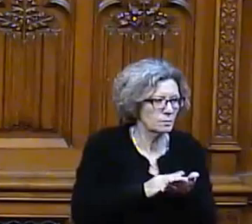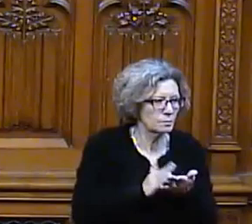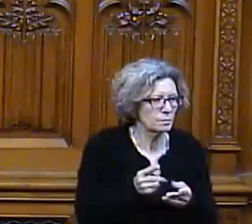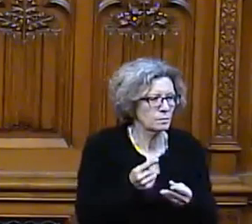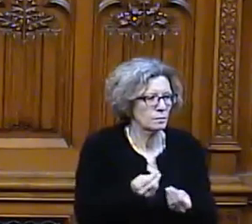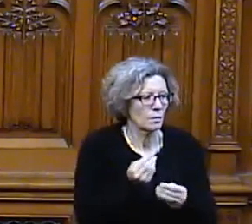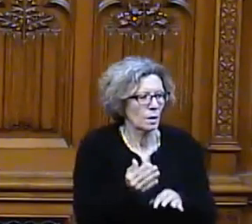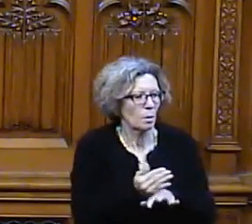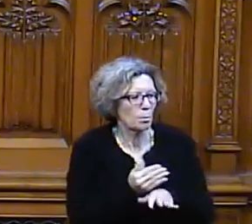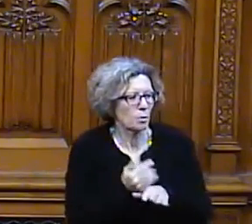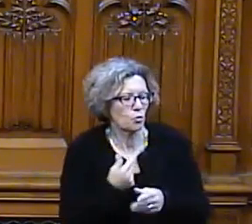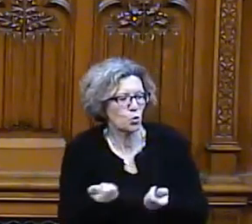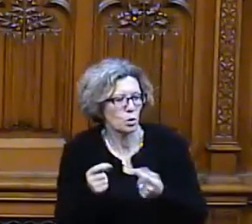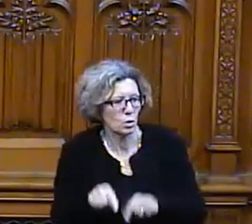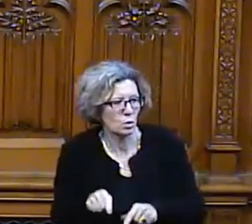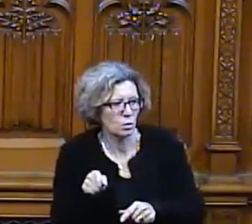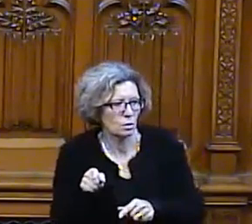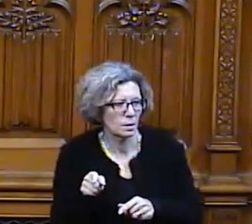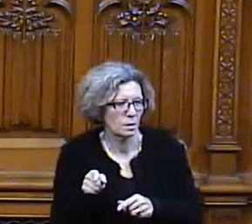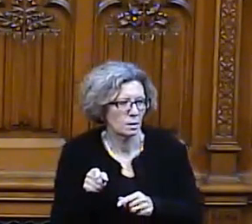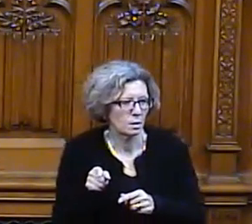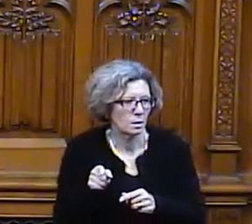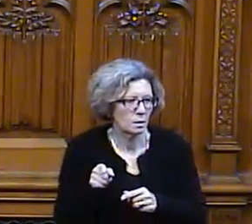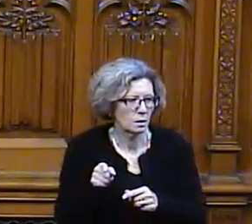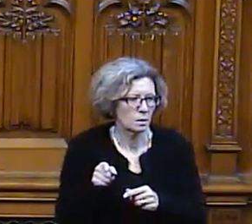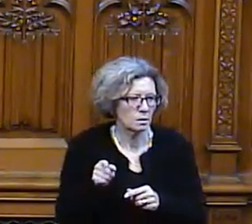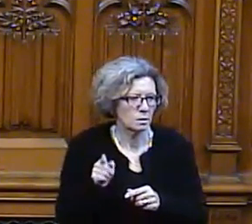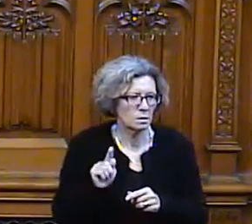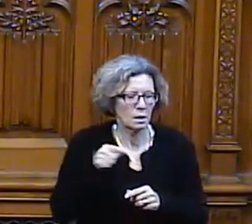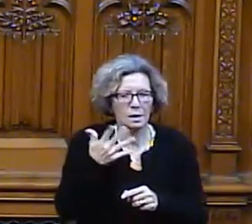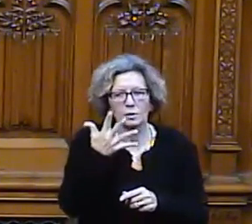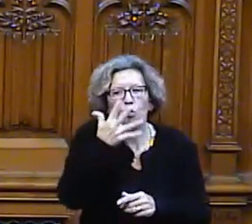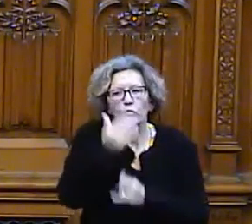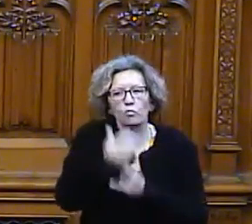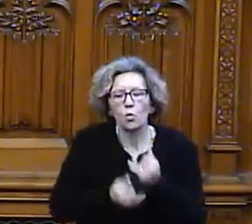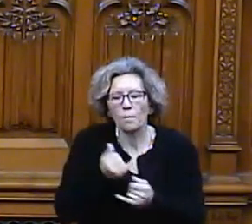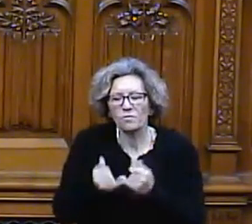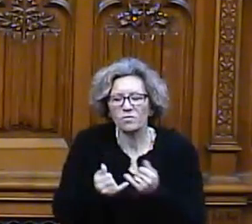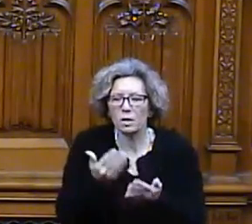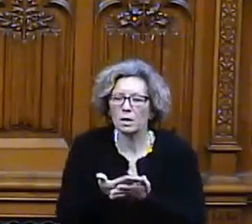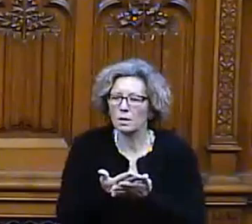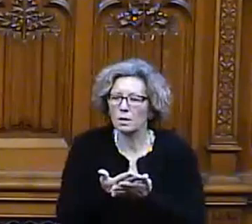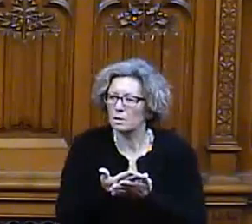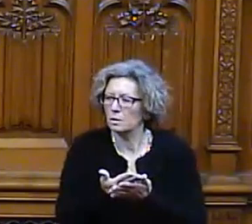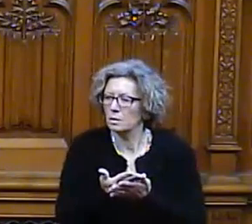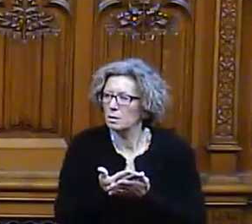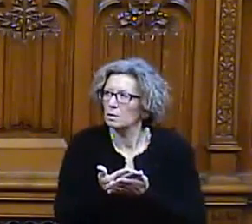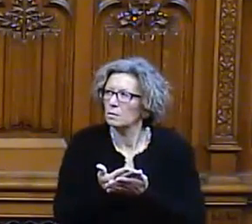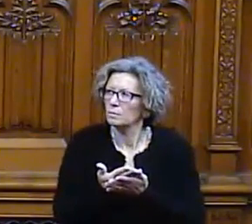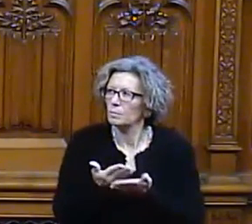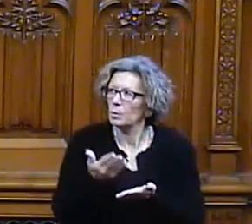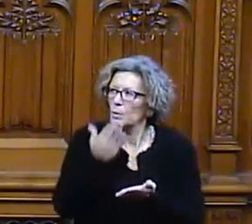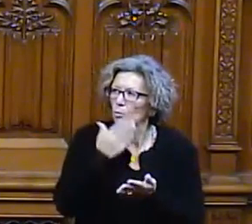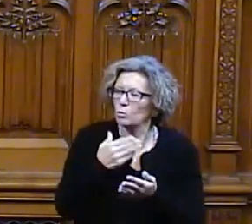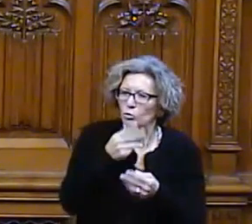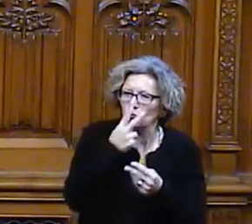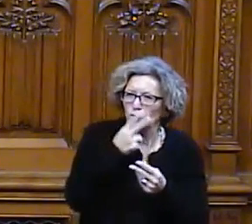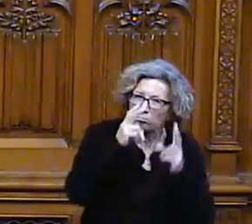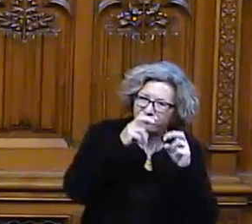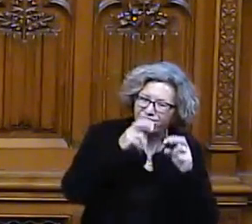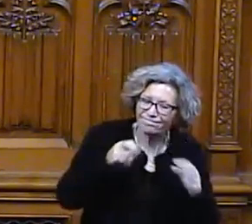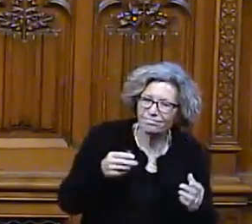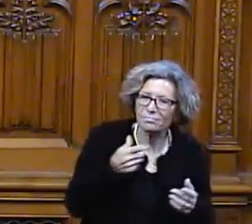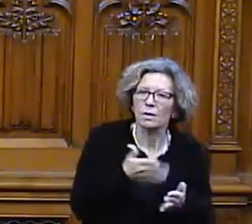bisschen, bevor ich dazu komme, die nächsten 5 Jahre sozusagen zu analysieren und was da die